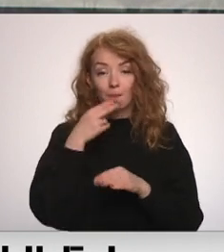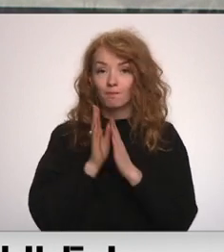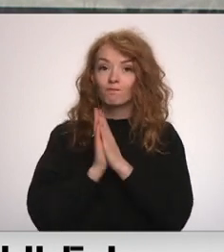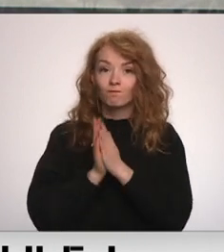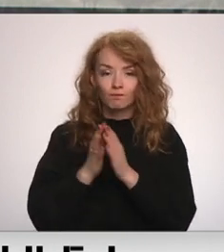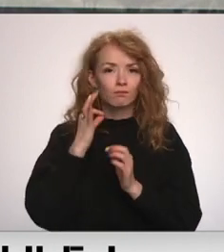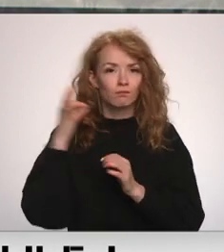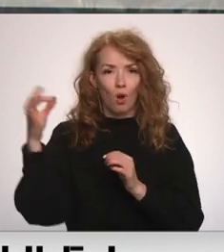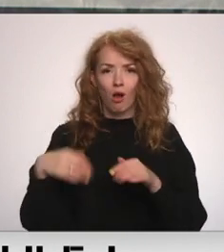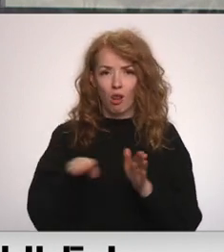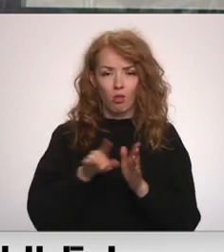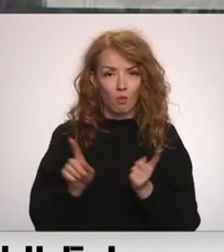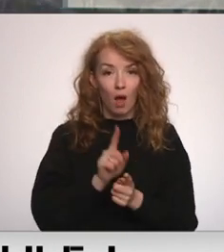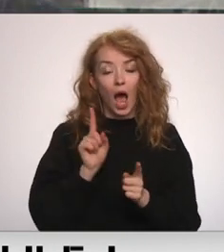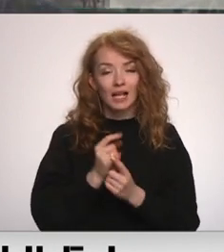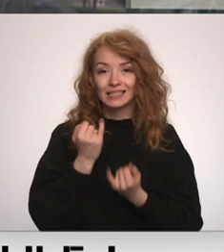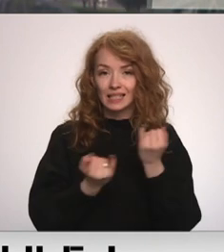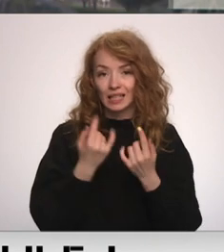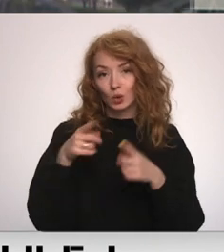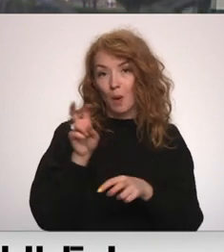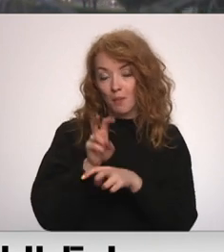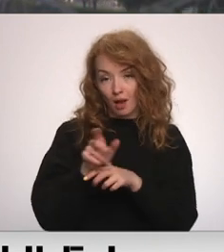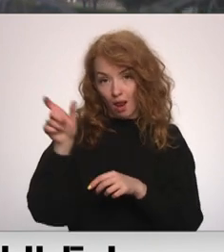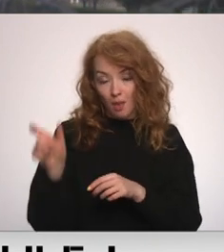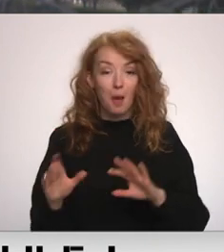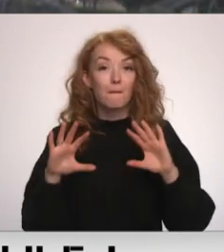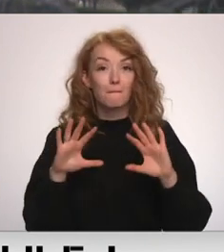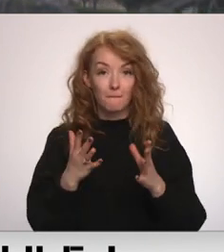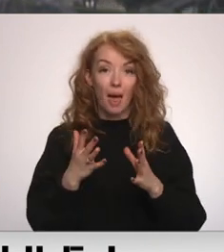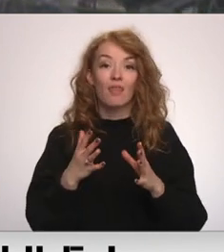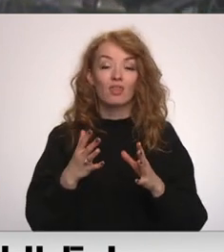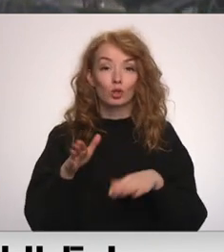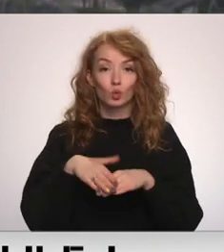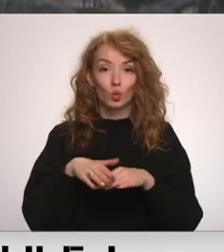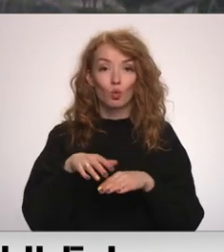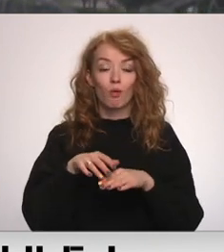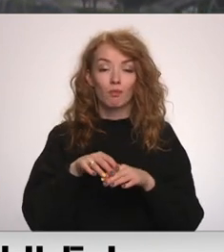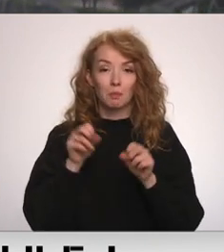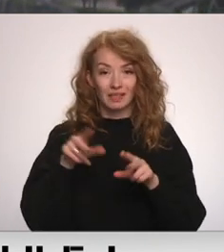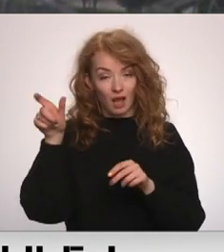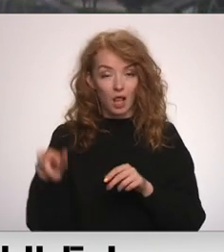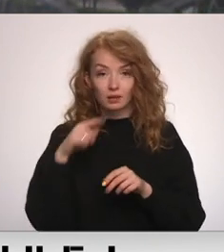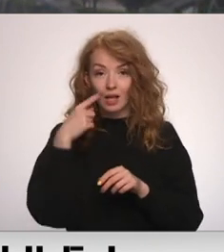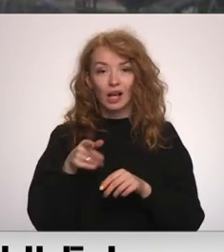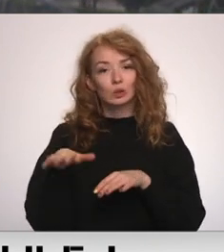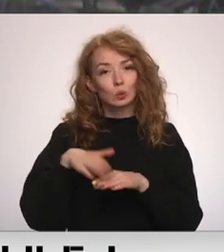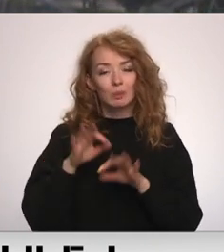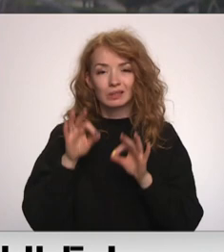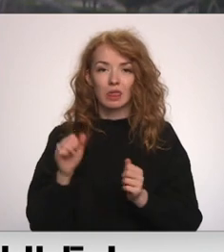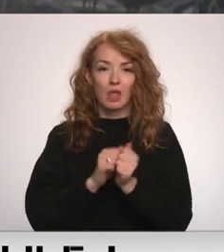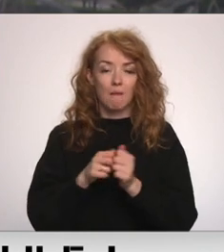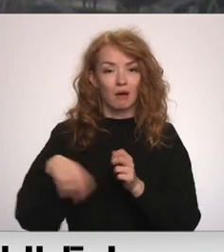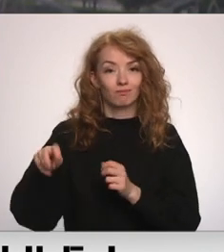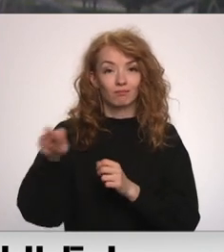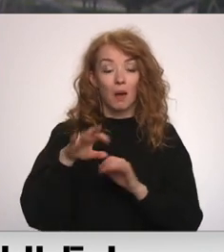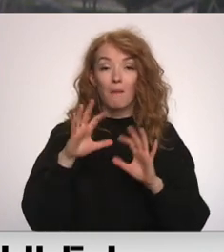vest pavadā un arī respektēt citus apmeklētājus. Savukārt kinoloģi uzsver, ka dzīvniekam īstā vieta ir dabā, bet veikala apmeklējums